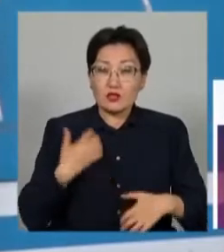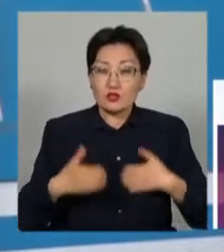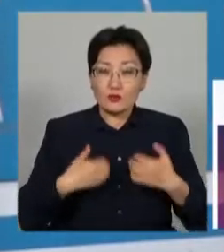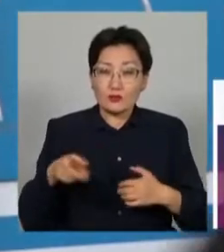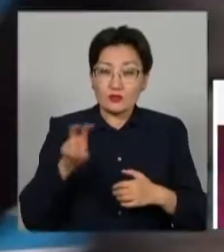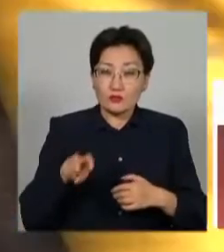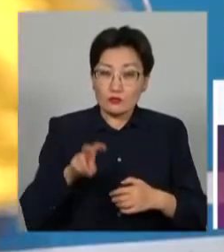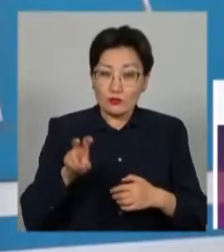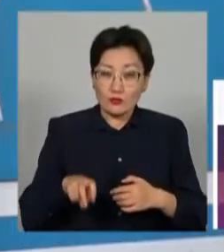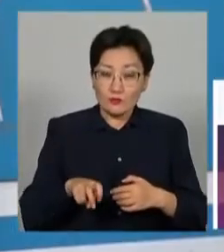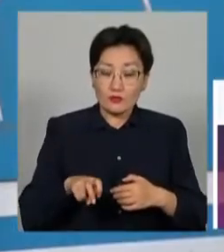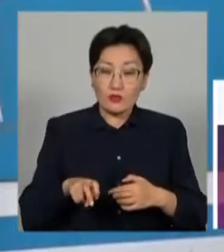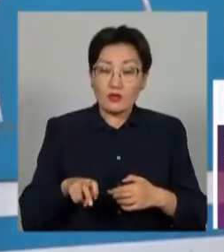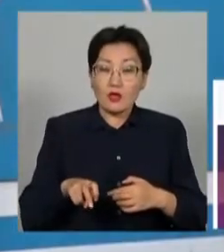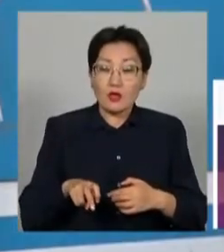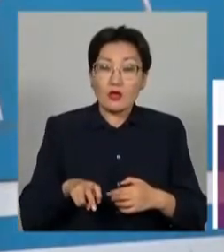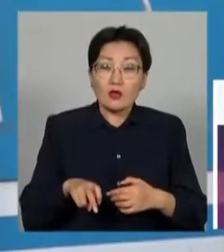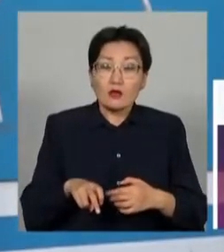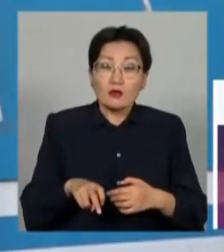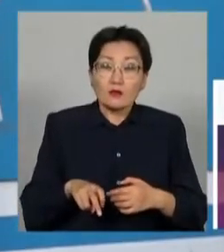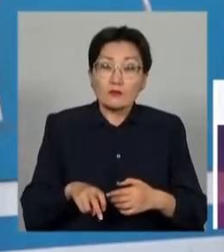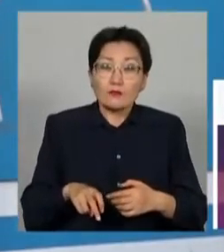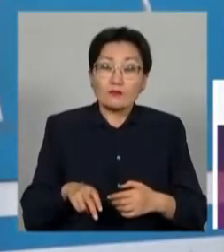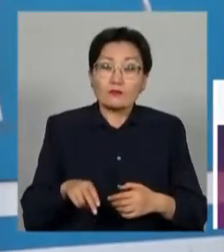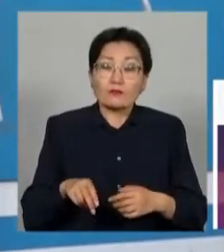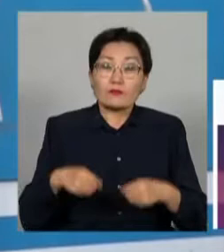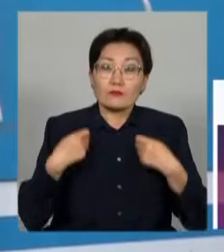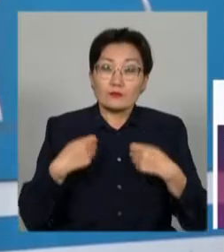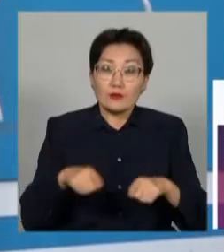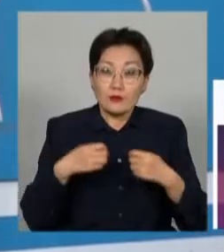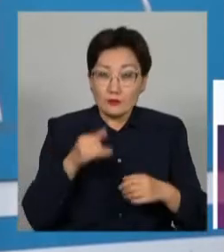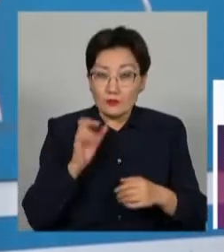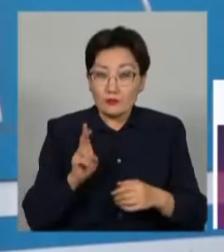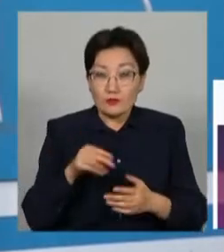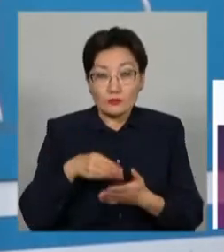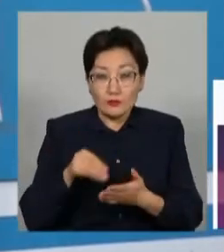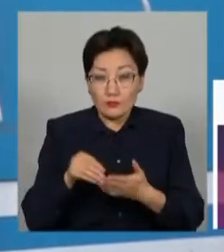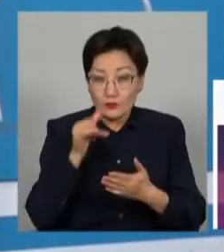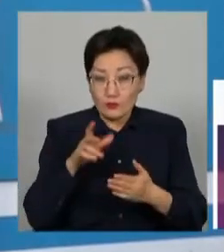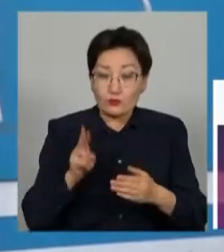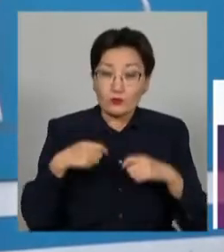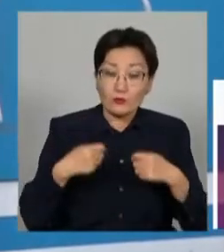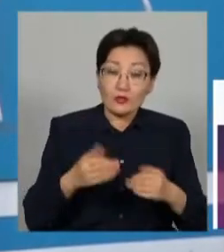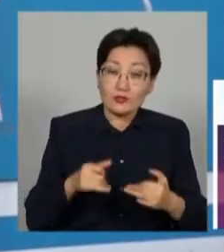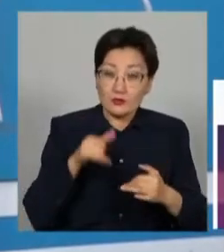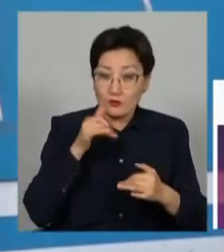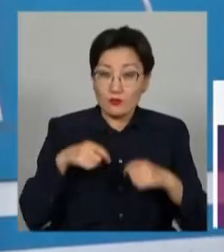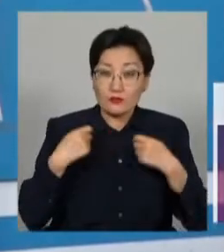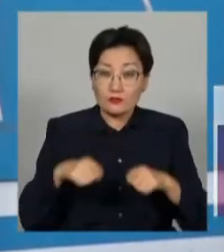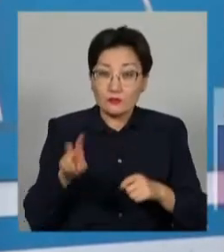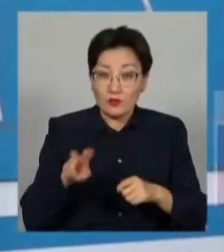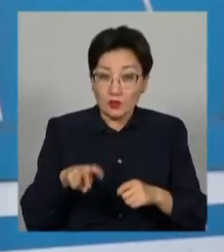доғармен. Енді жан жақта күйлер сата алмай жатыр, күйлер алмай жатыр. Мысалы біздер қазір сата алмай жатырмыз